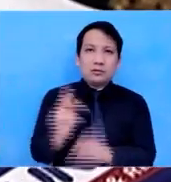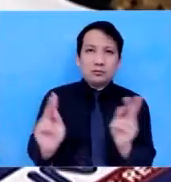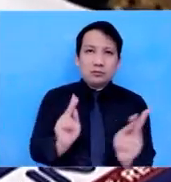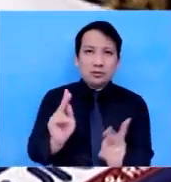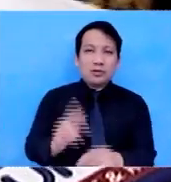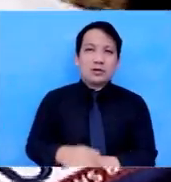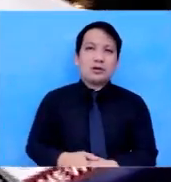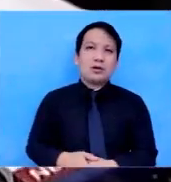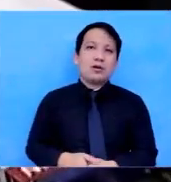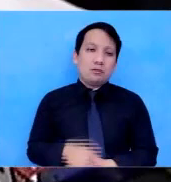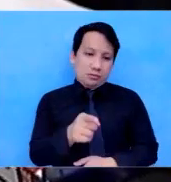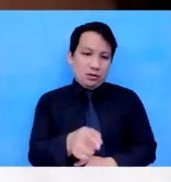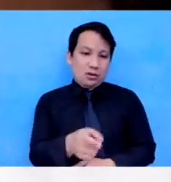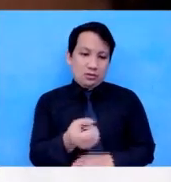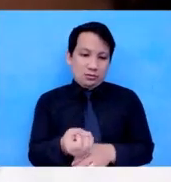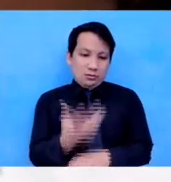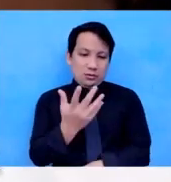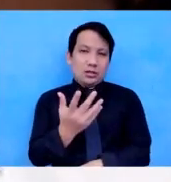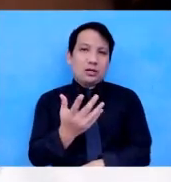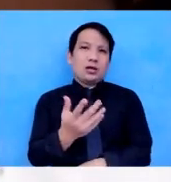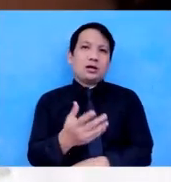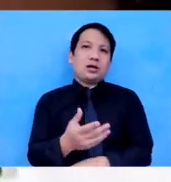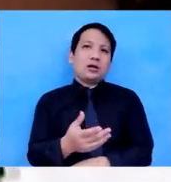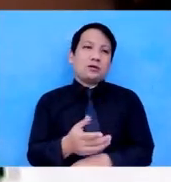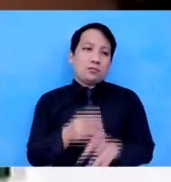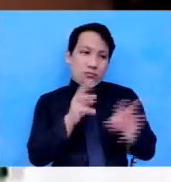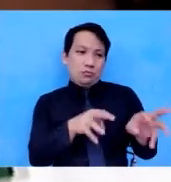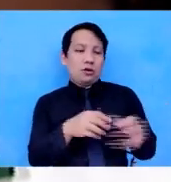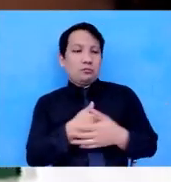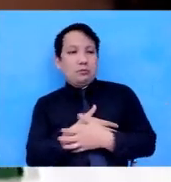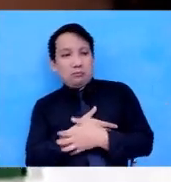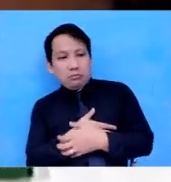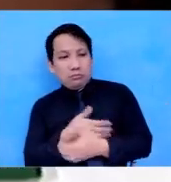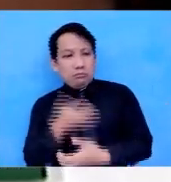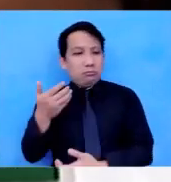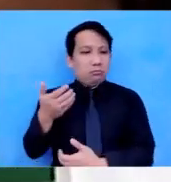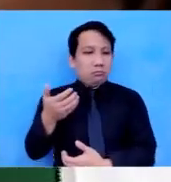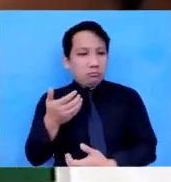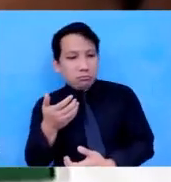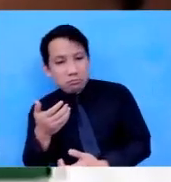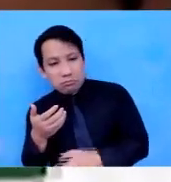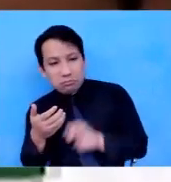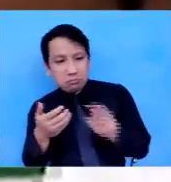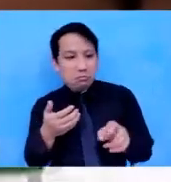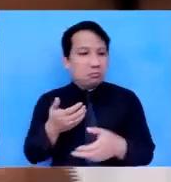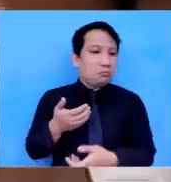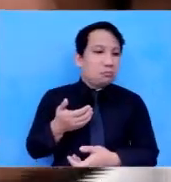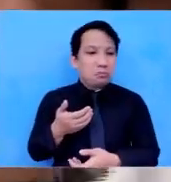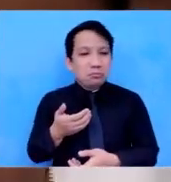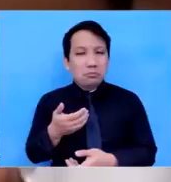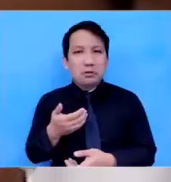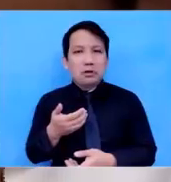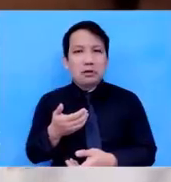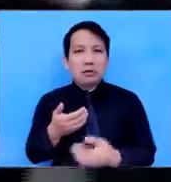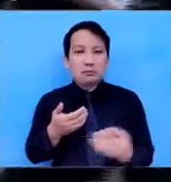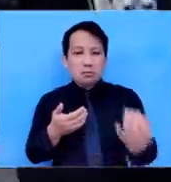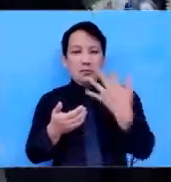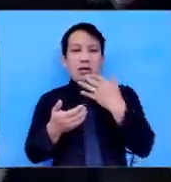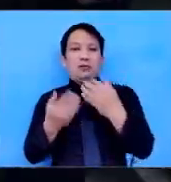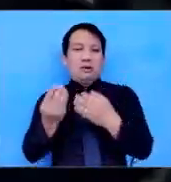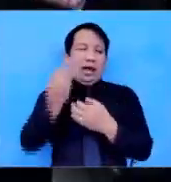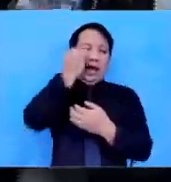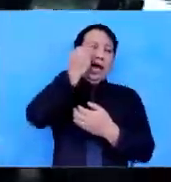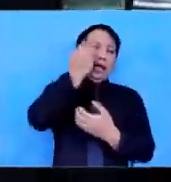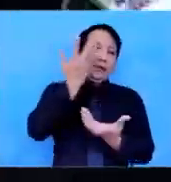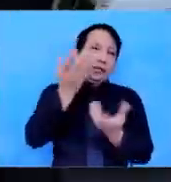Sila ngayon ang tinatamaan. Yung mga nanonood o karga-karga na mga maliliit na bata, tinatamaan lalo na sa mata. Sabi